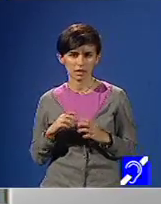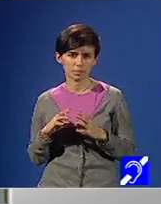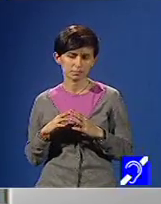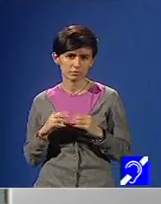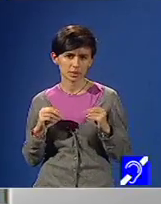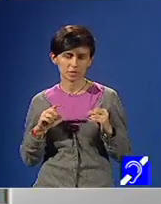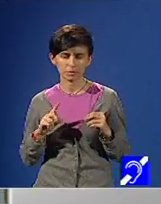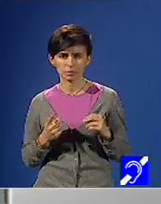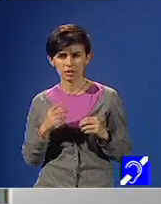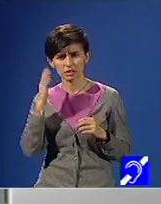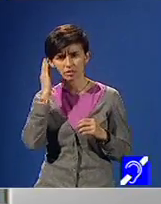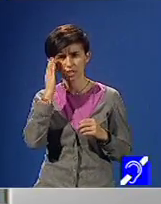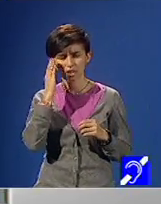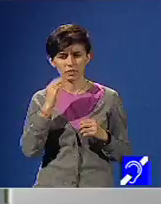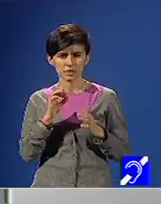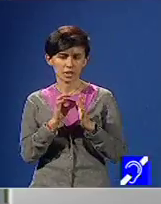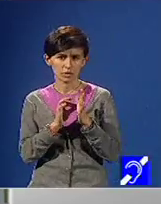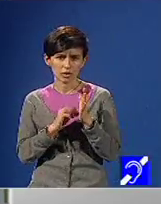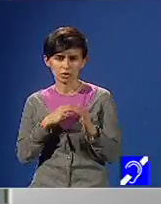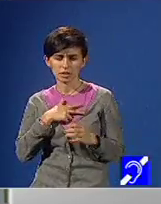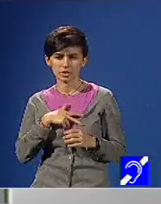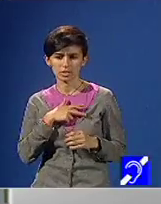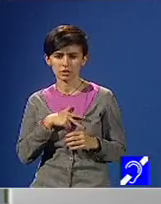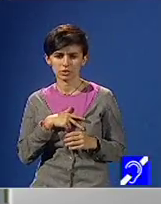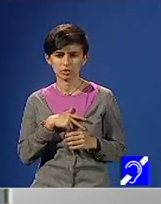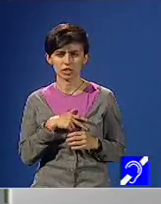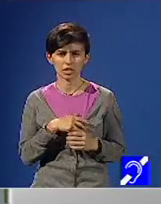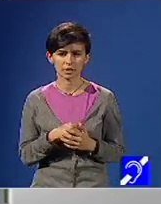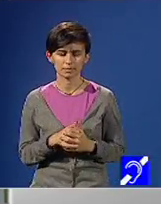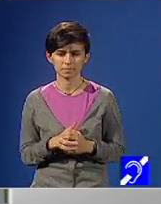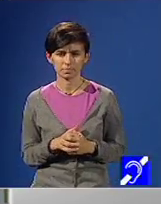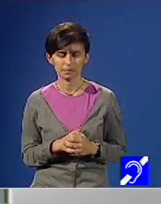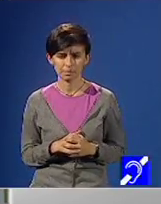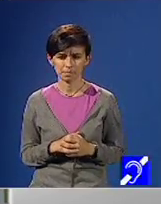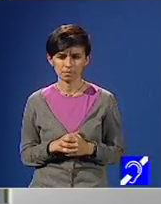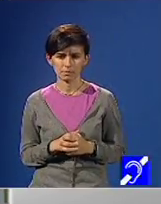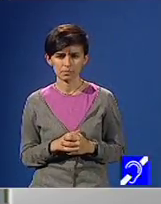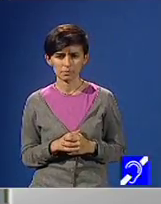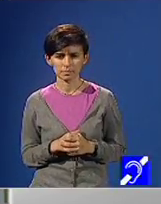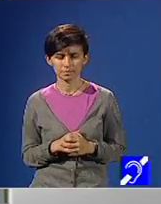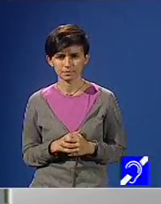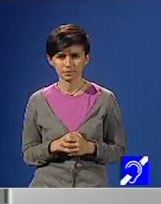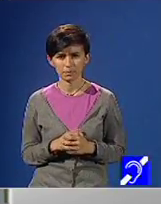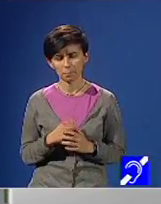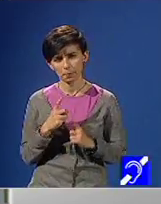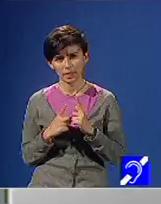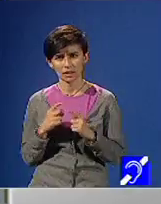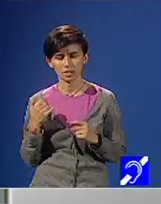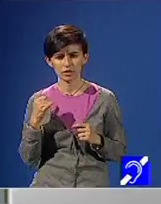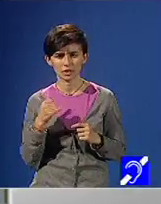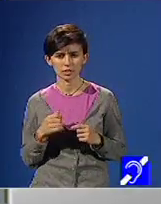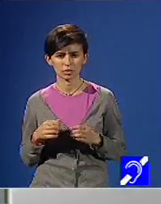învățare, unor condiții sociale defavorabile individului, de pildă proveniența lui dintr-un